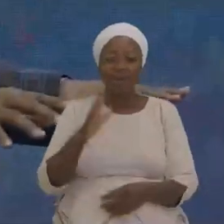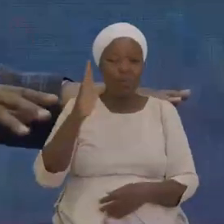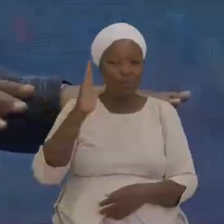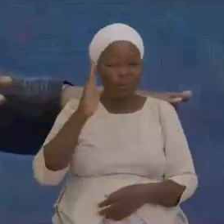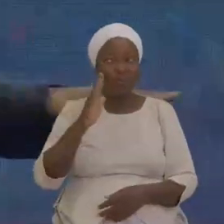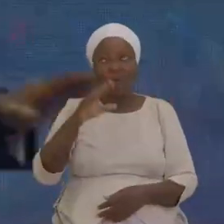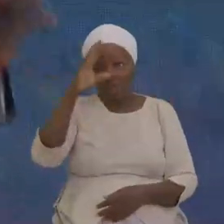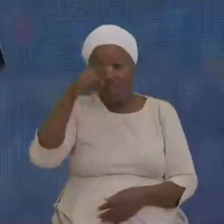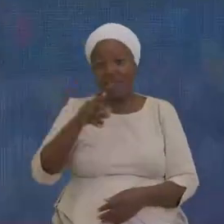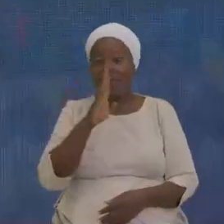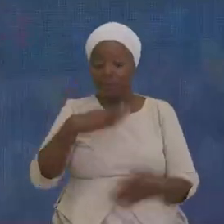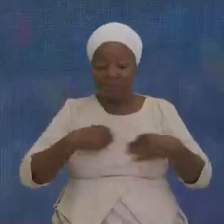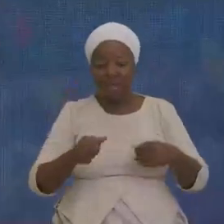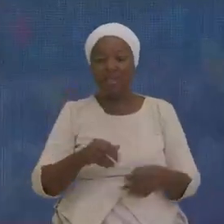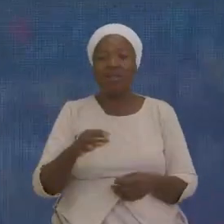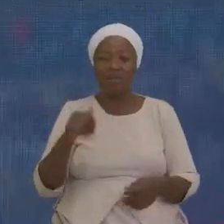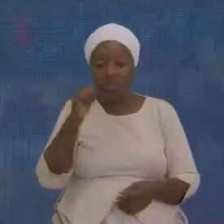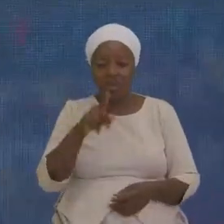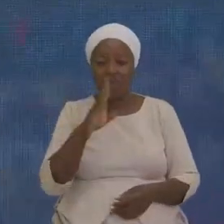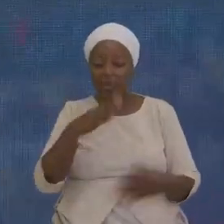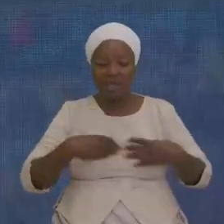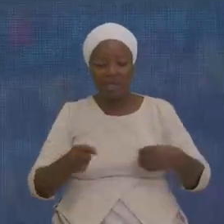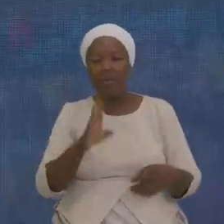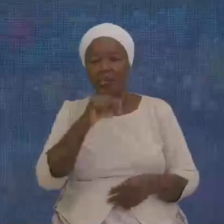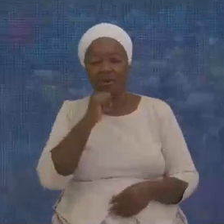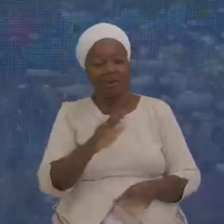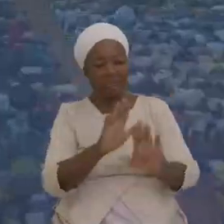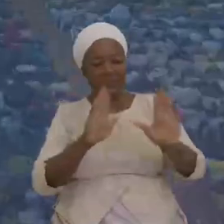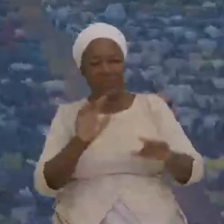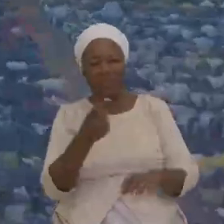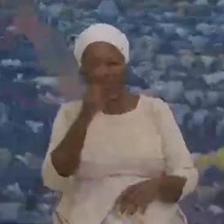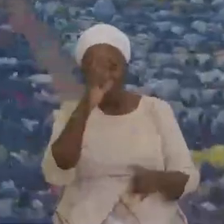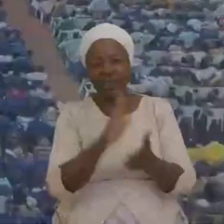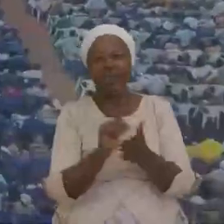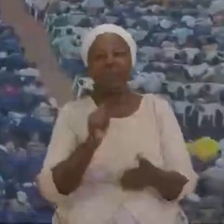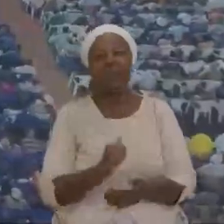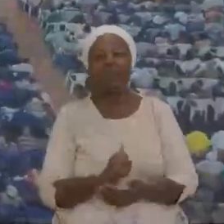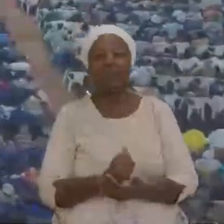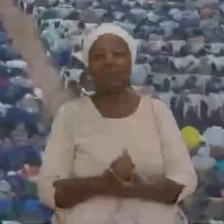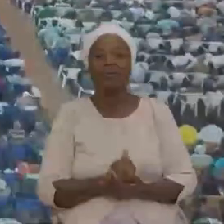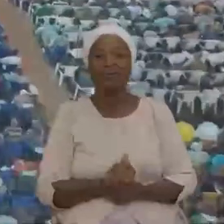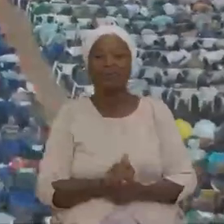Est-ce qu'il sera guéri? Est-ce qu'elle sera guérie? Ne crains pas, n'aie pas peur, crois seulement.